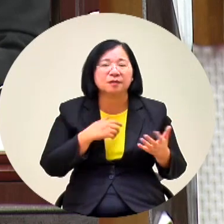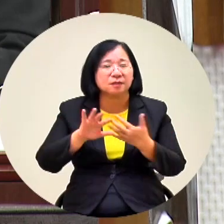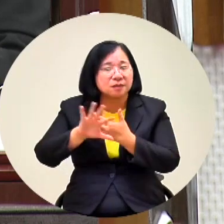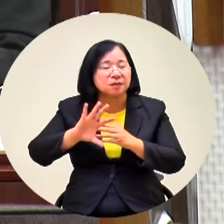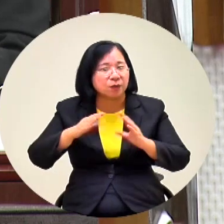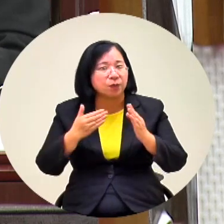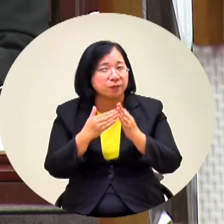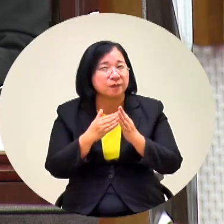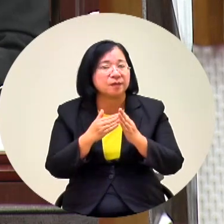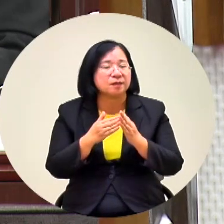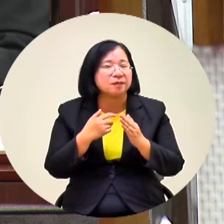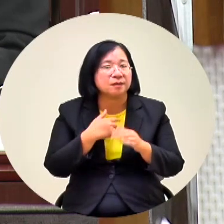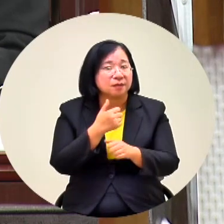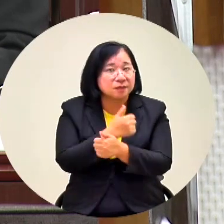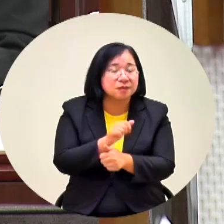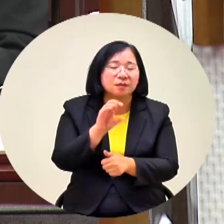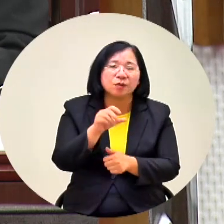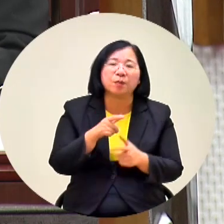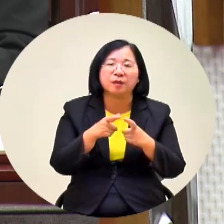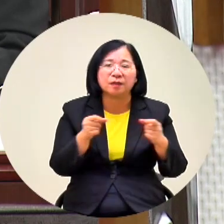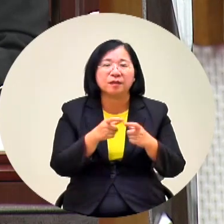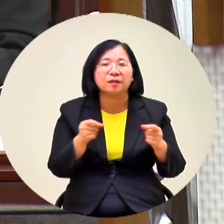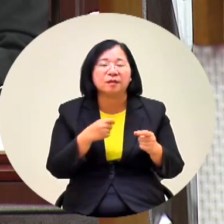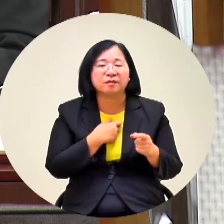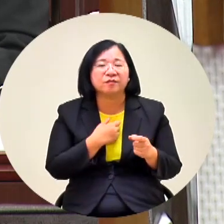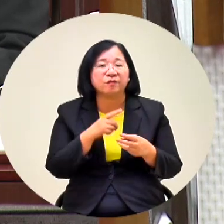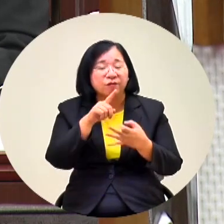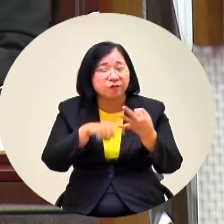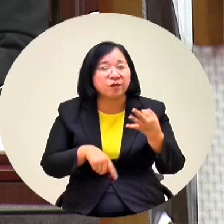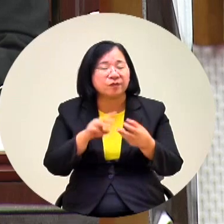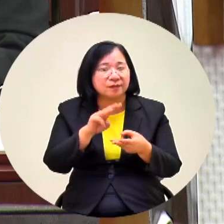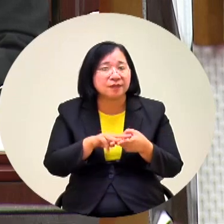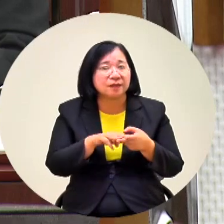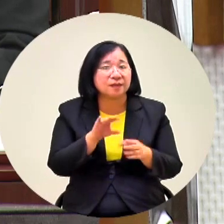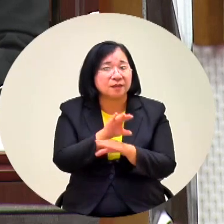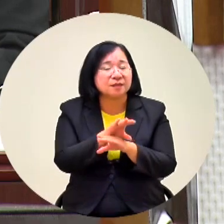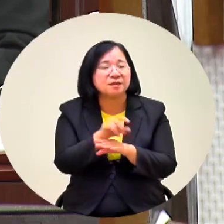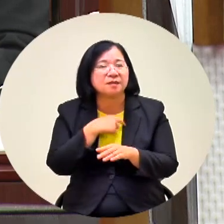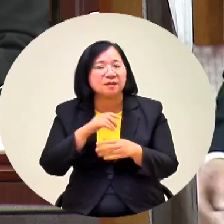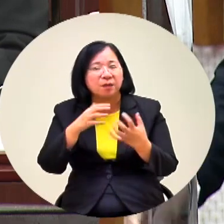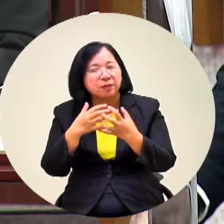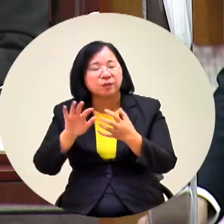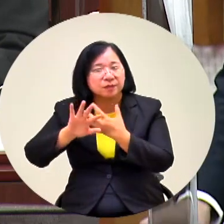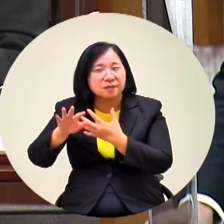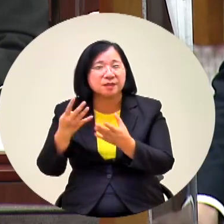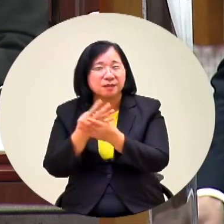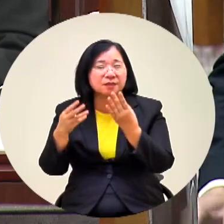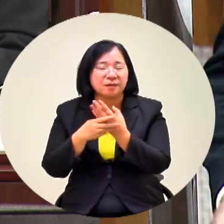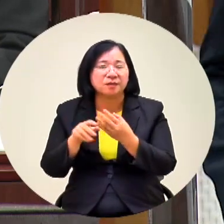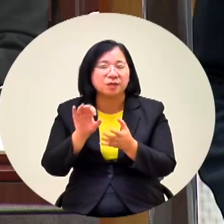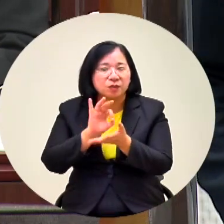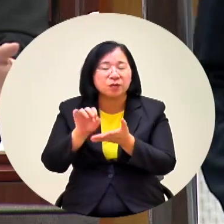验，像日本的丰田汽车或者是美国的其他的这个产业 用的这个氢能是这个相关的使